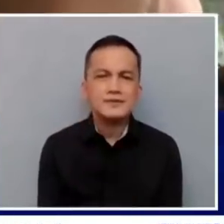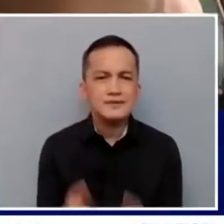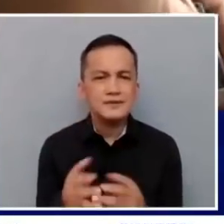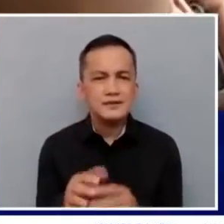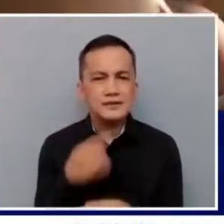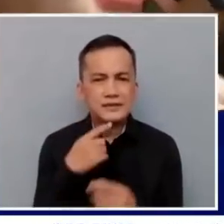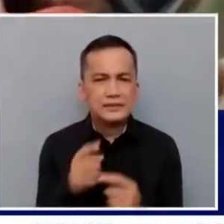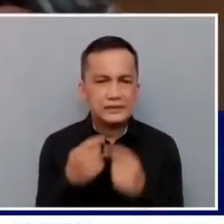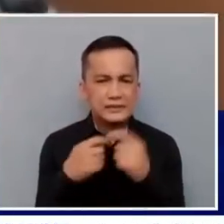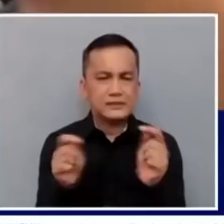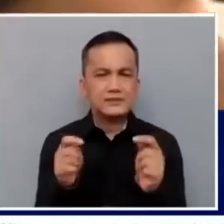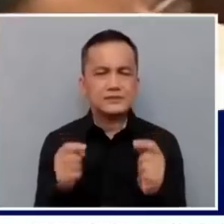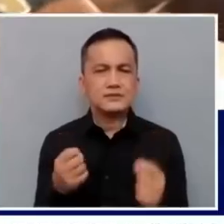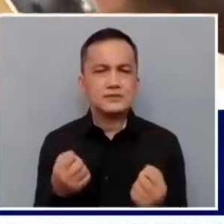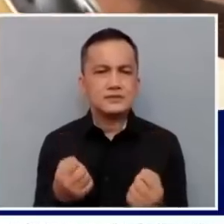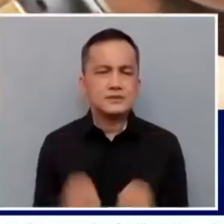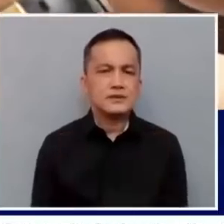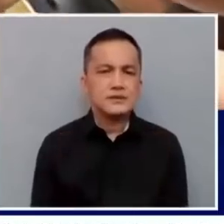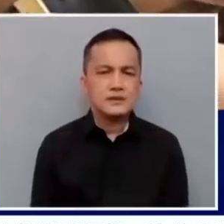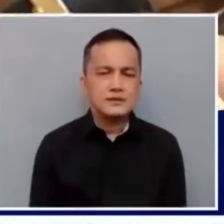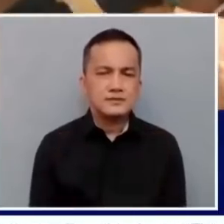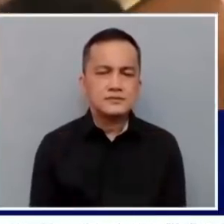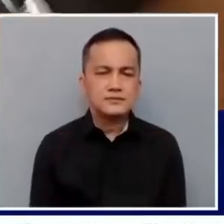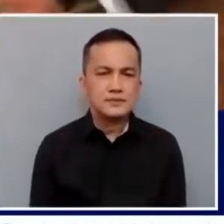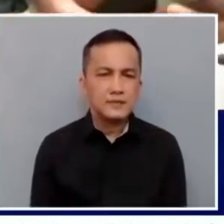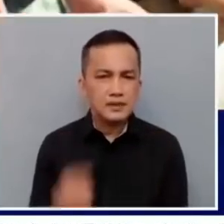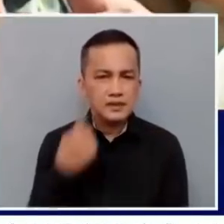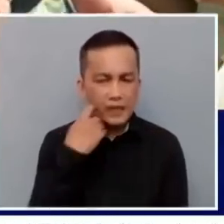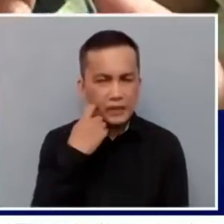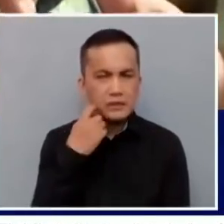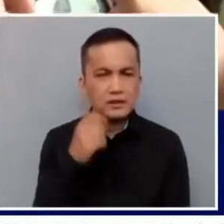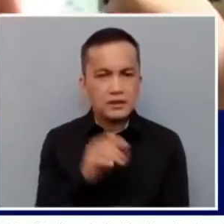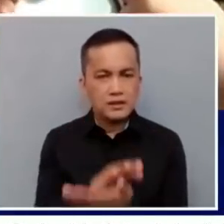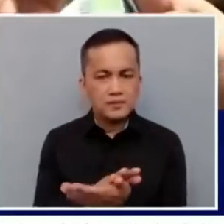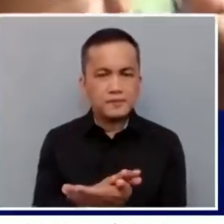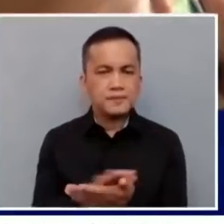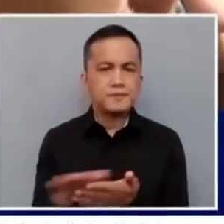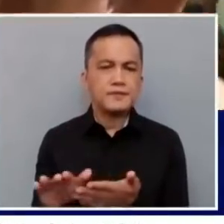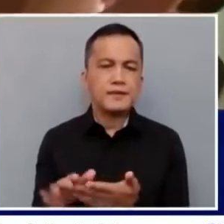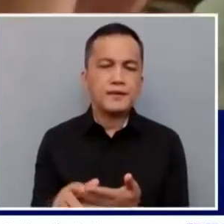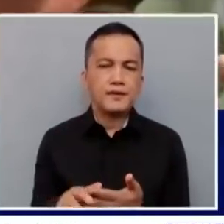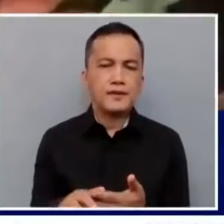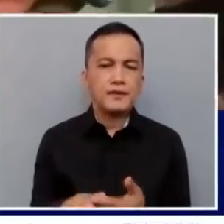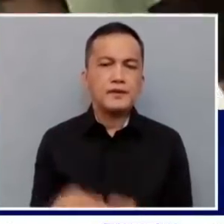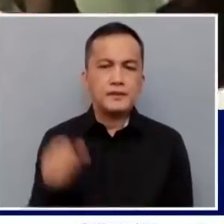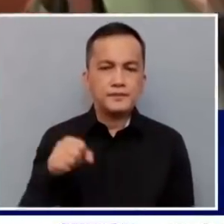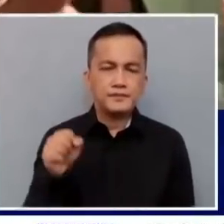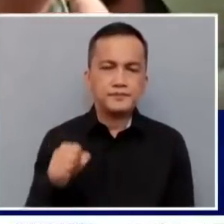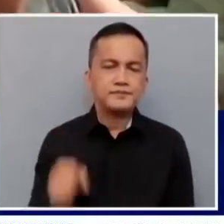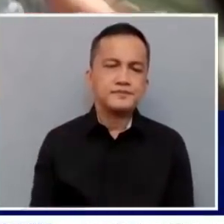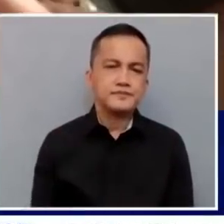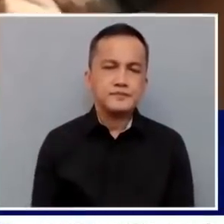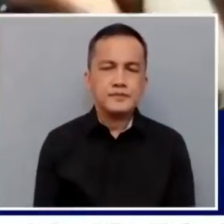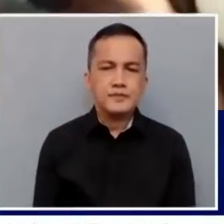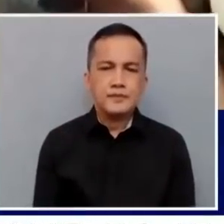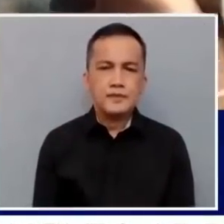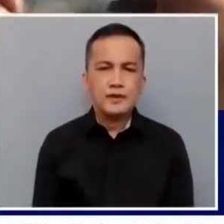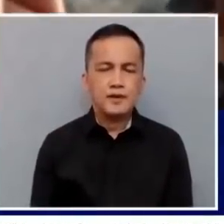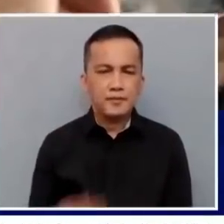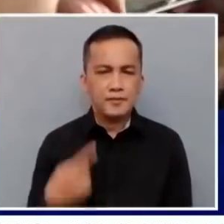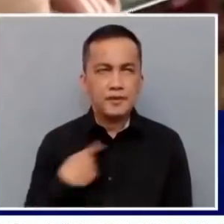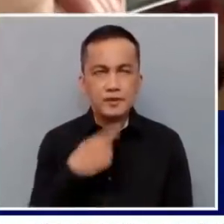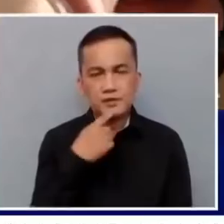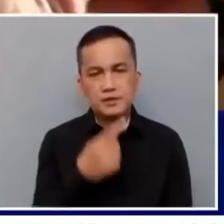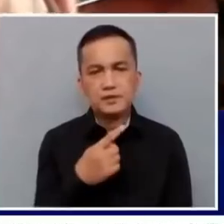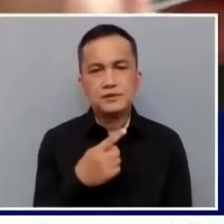subukan natin din naman. Sana, kasi kanina maayos, may order kasi ito. Mayroon talaga